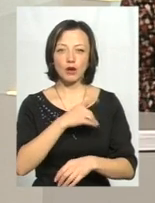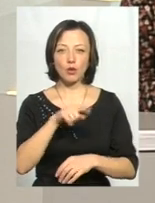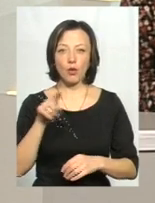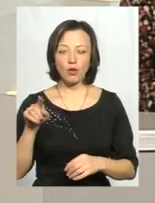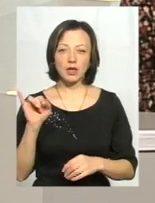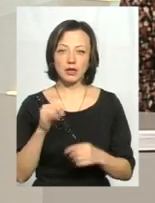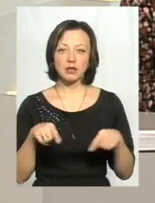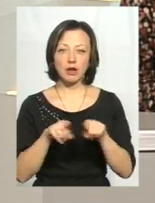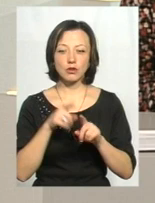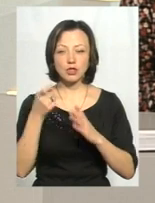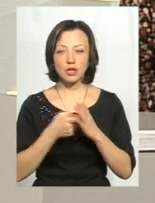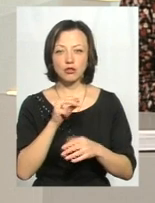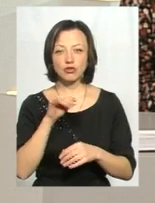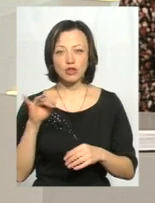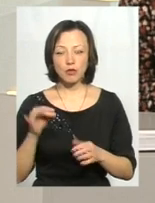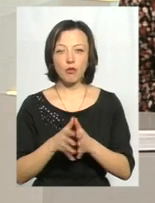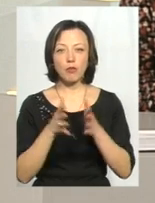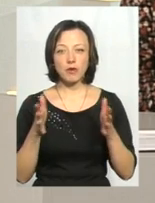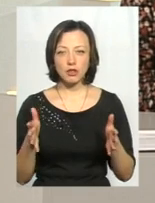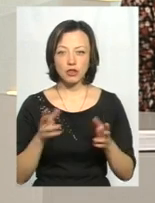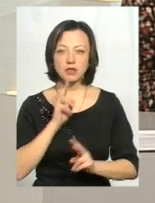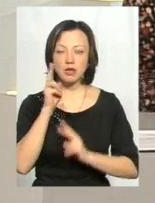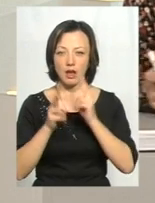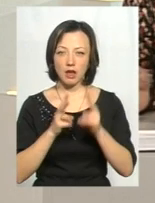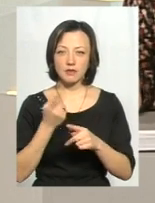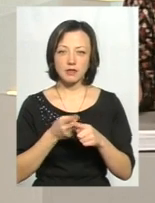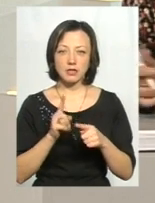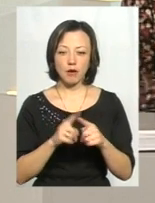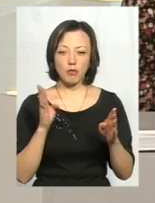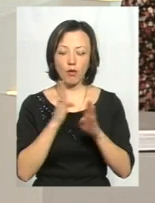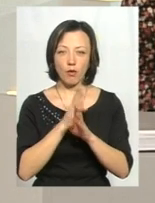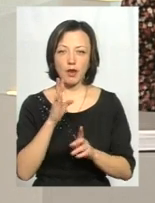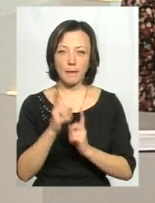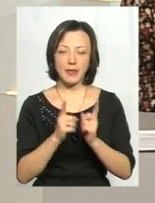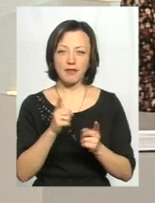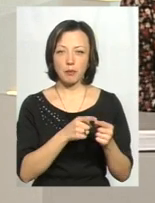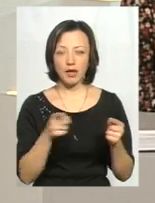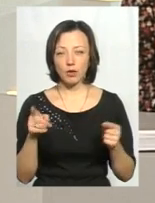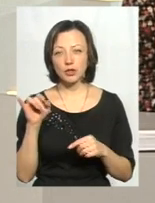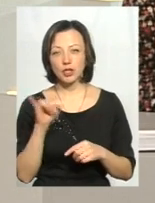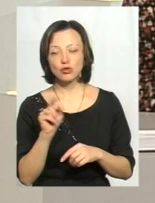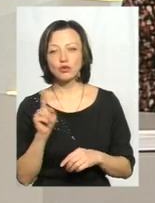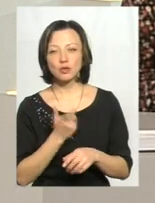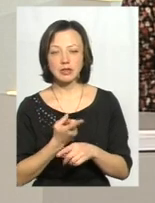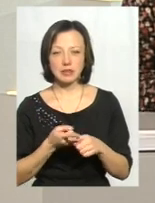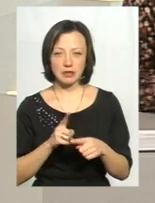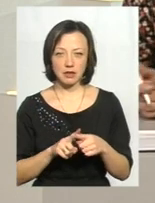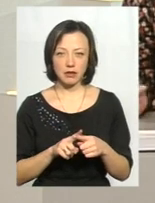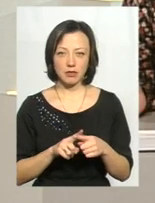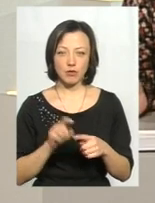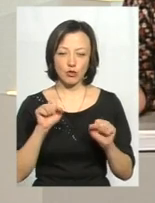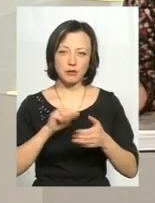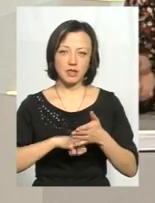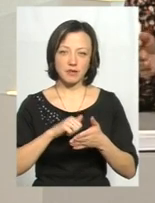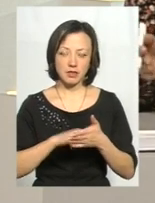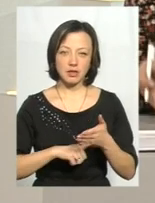лікаря-кардіолога і також дізналися, чи побільшало скарг в цей погодній мінливий період і що це, до чого це